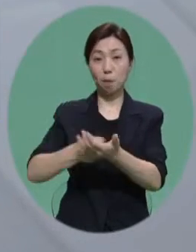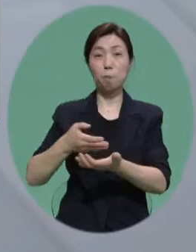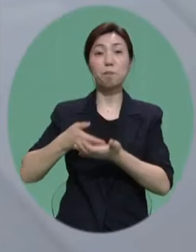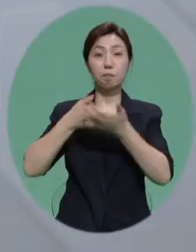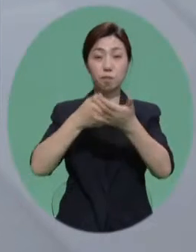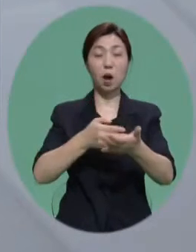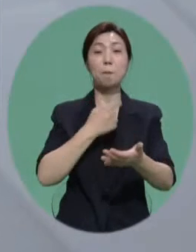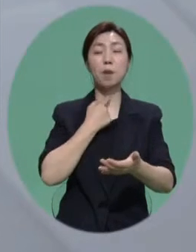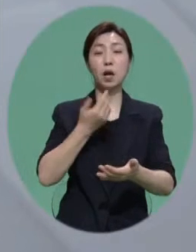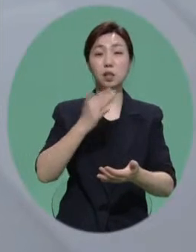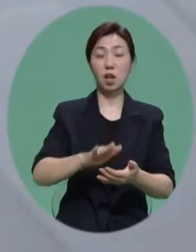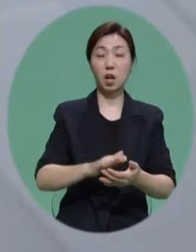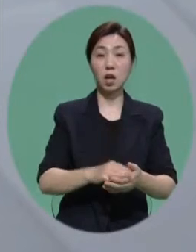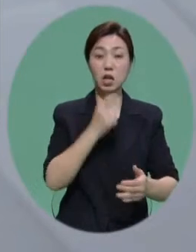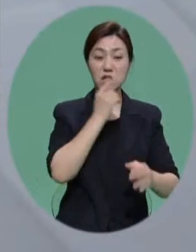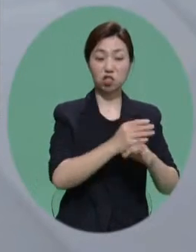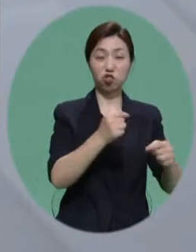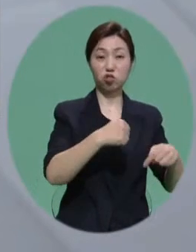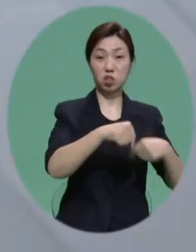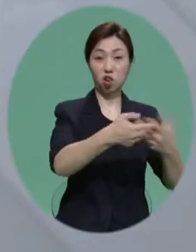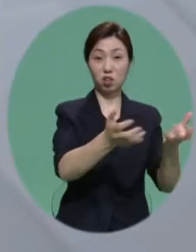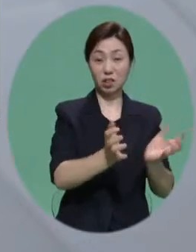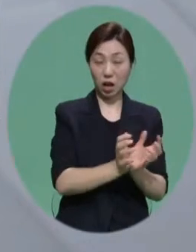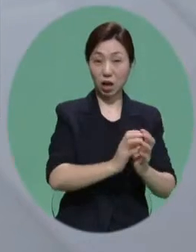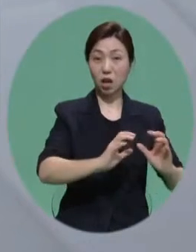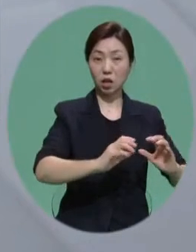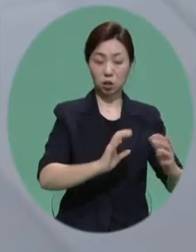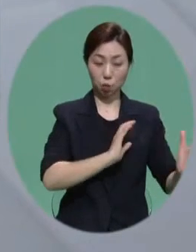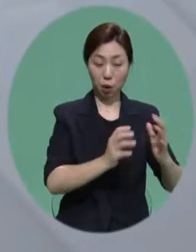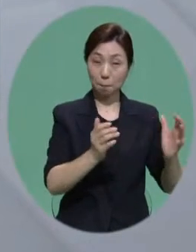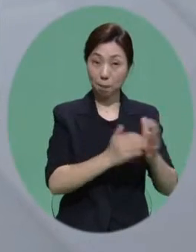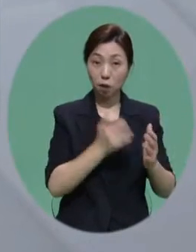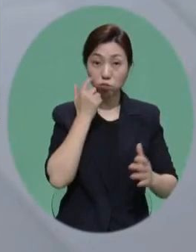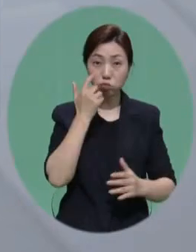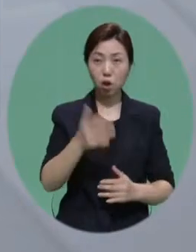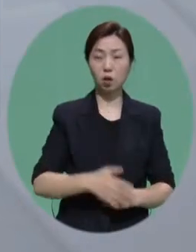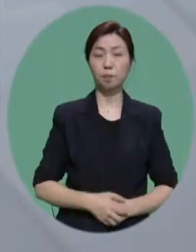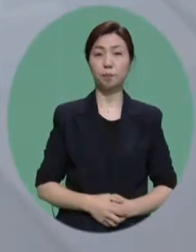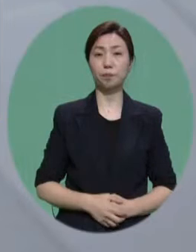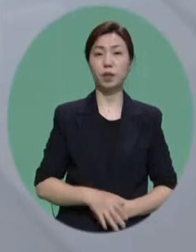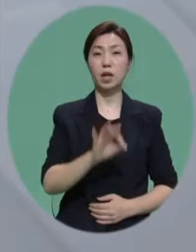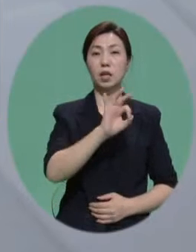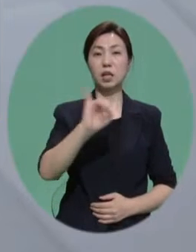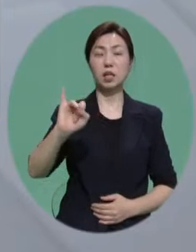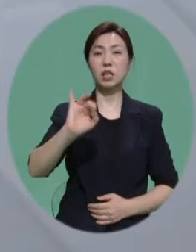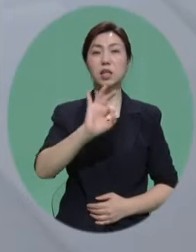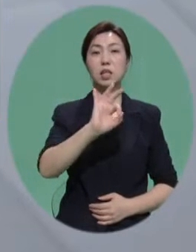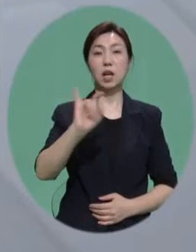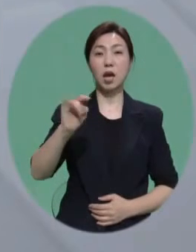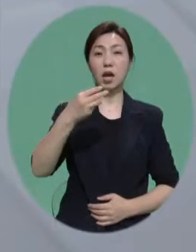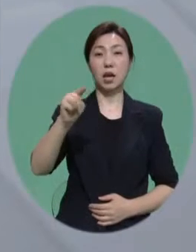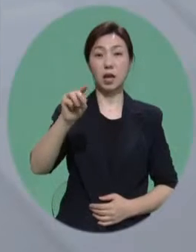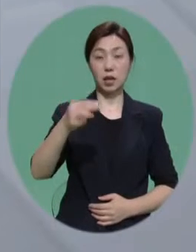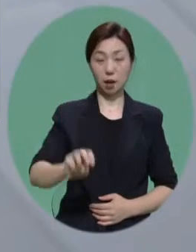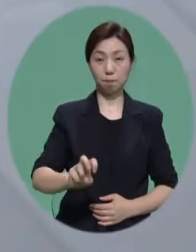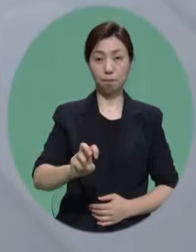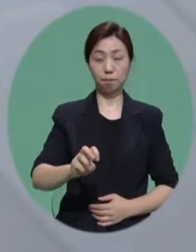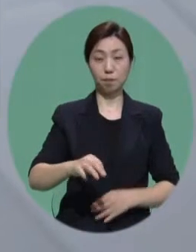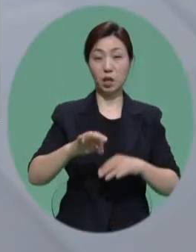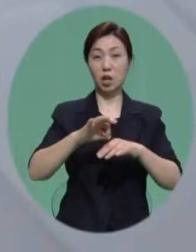첫째로 예당 중 서 문제는 어머 제안 하셨기 때문에 먼 민주당이 특별히 반대할 이유는